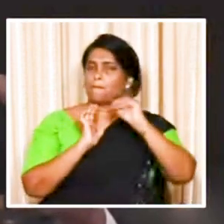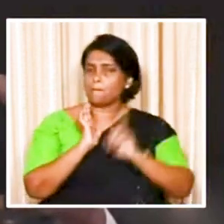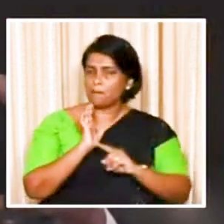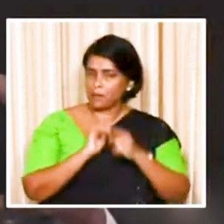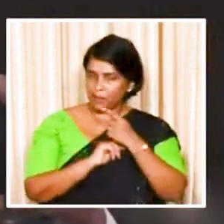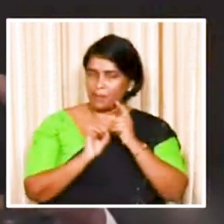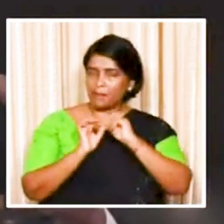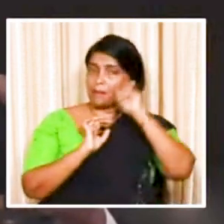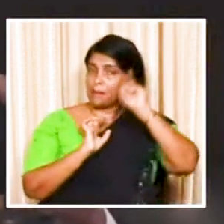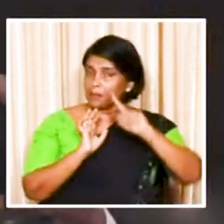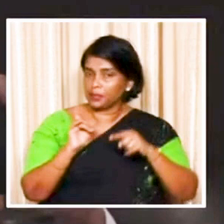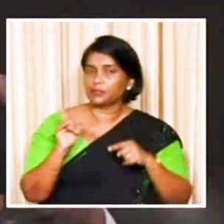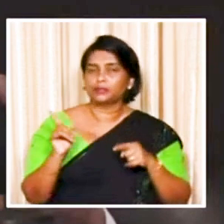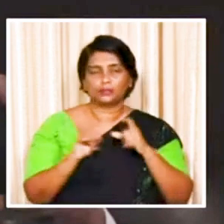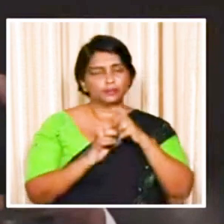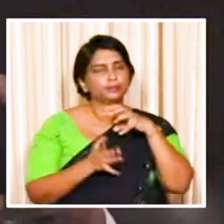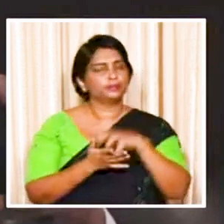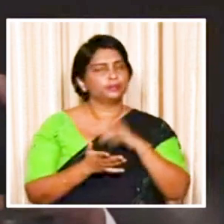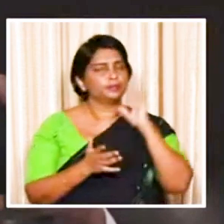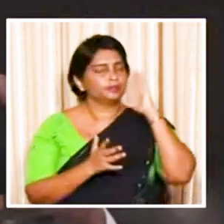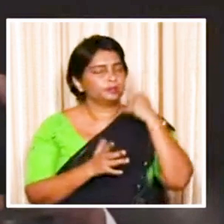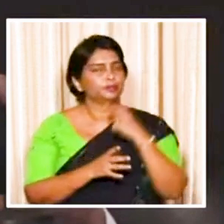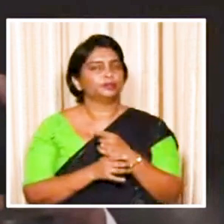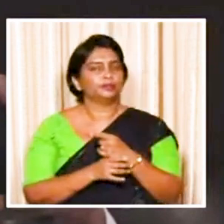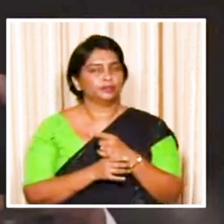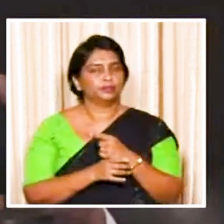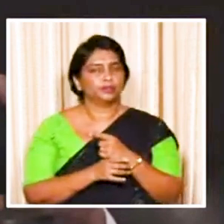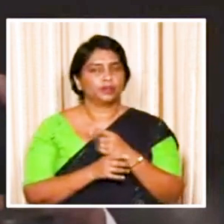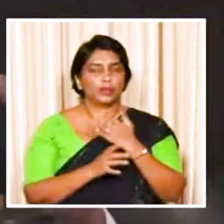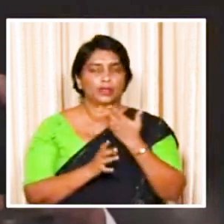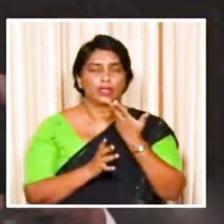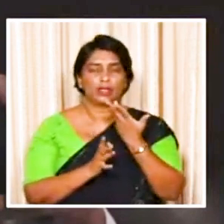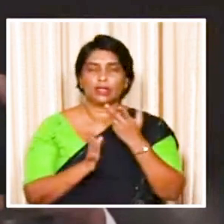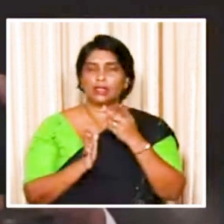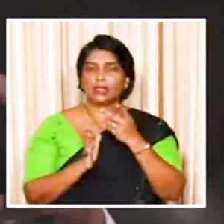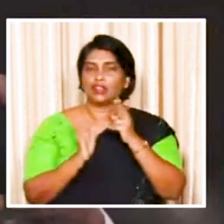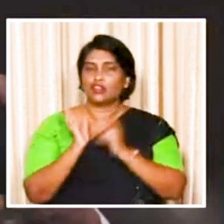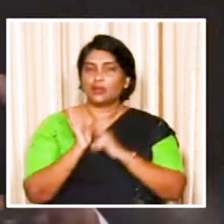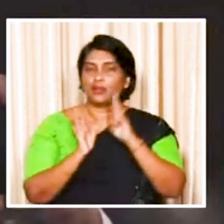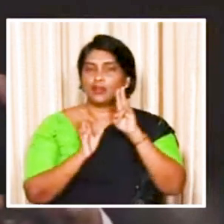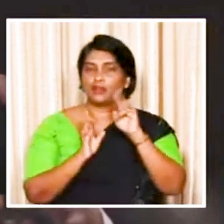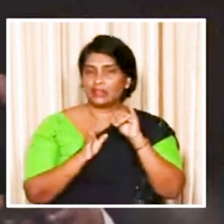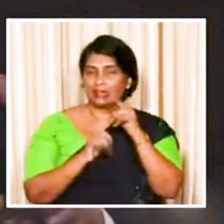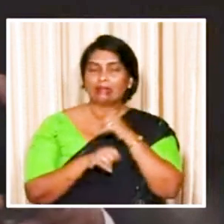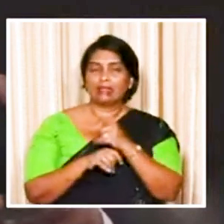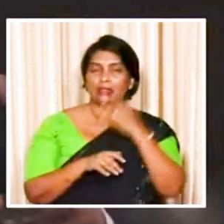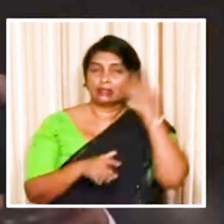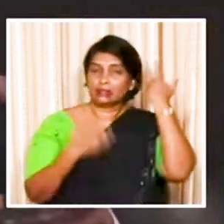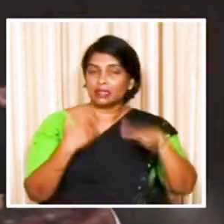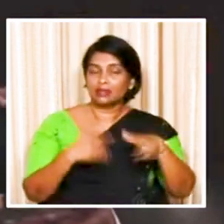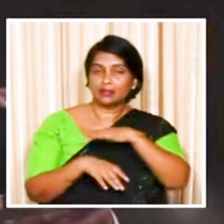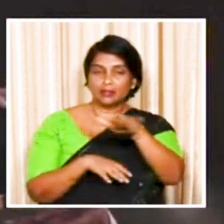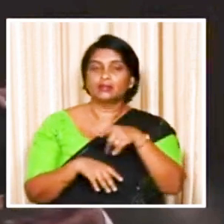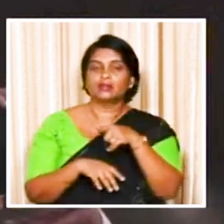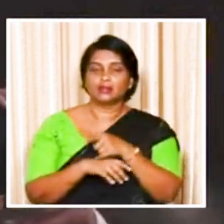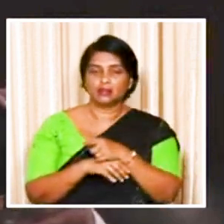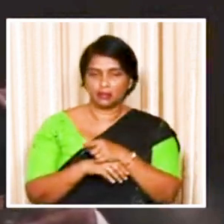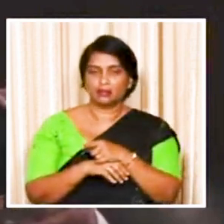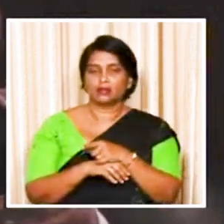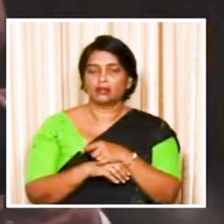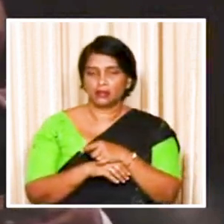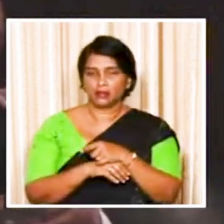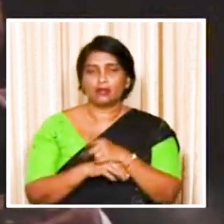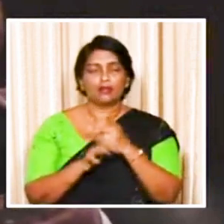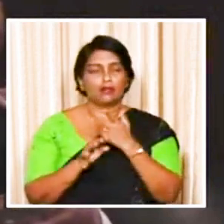சட்டத்திற்கு ஒரு மாவீரருடைய பெற்றாரை கூப்பிட்டு அவர்களுக்கு ஒரு சின்ன பரிசில் வழங்கி அவர்களை ஒரு மதிய